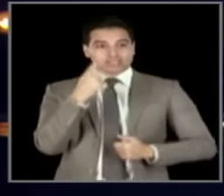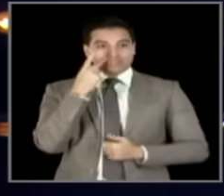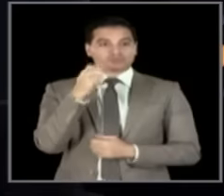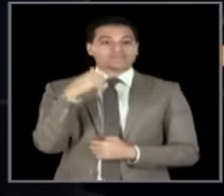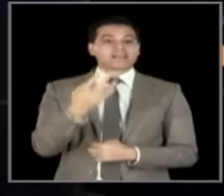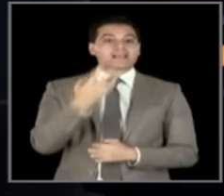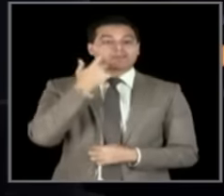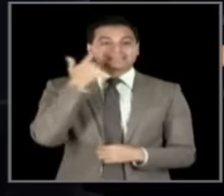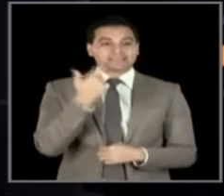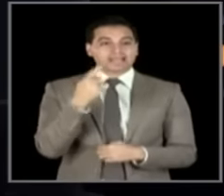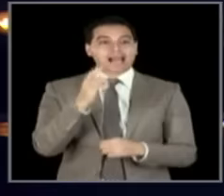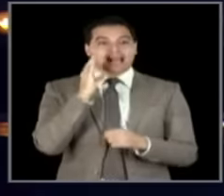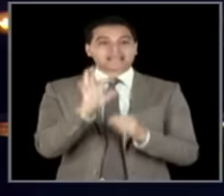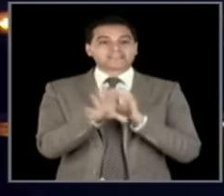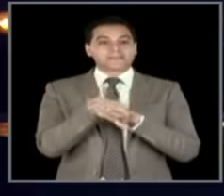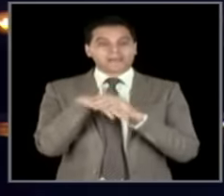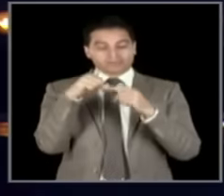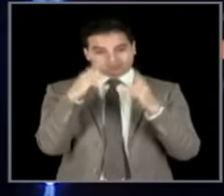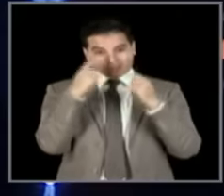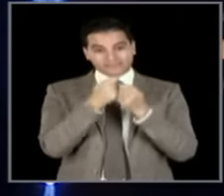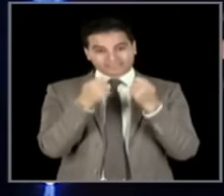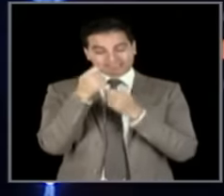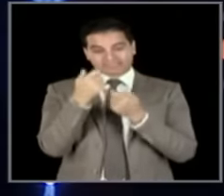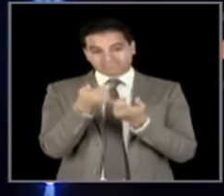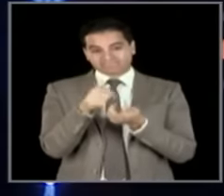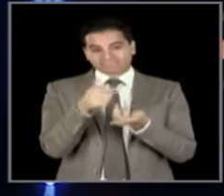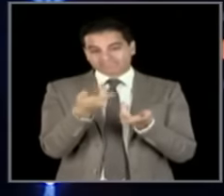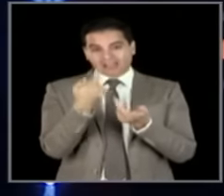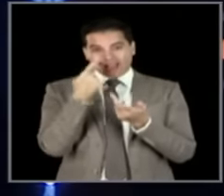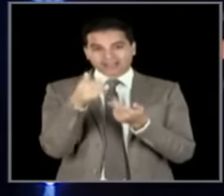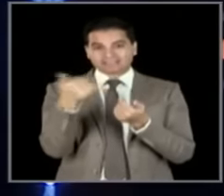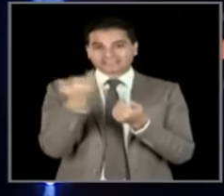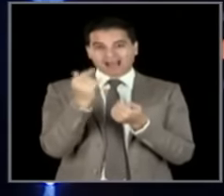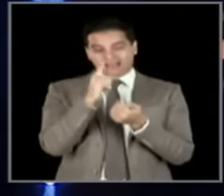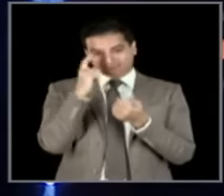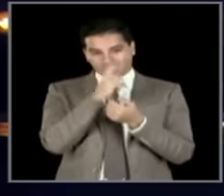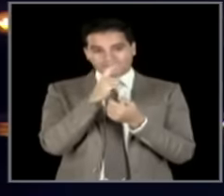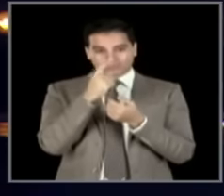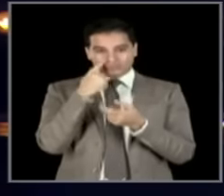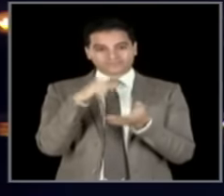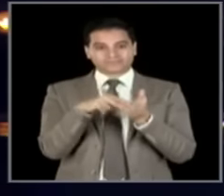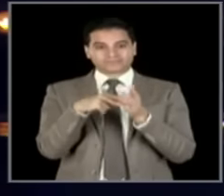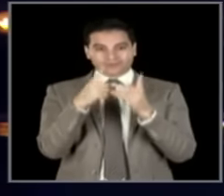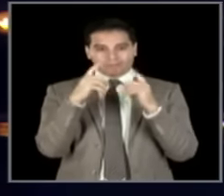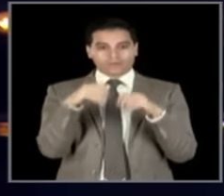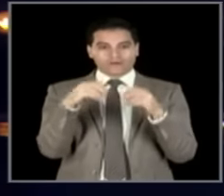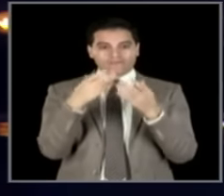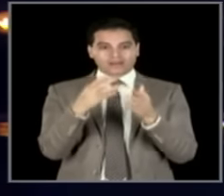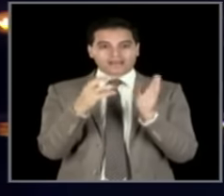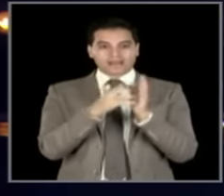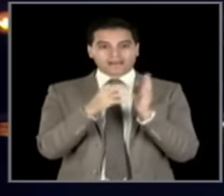جامعة اسكندرية فلازم نعمل حلقة صعبة، ما ينفعش نعمل حلقة سهلة، فشدوا حيلكوا شوية.